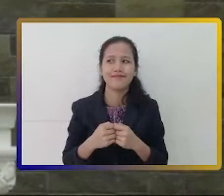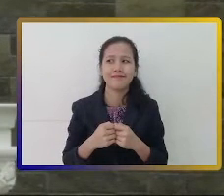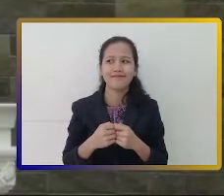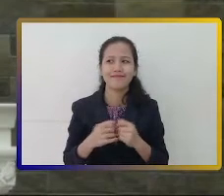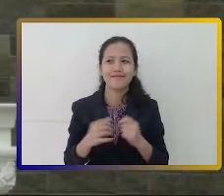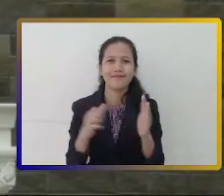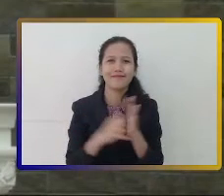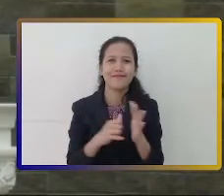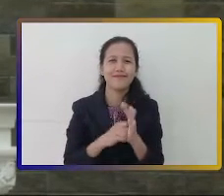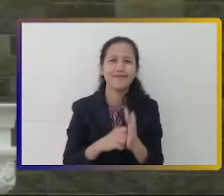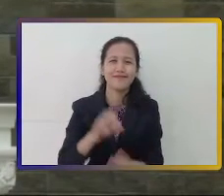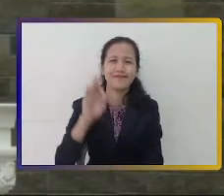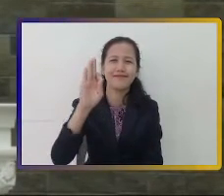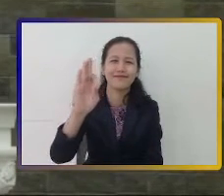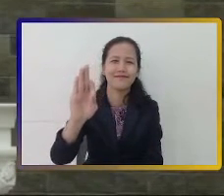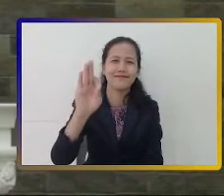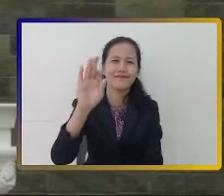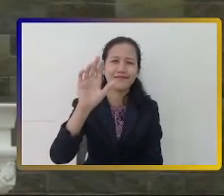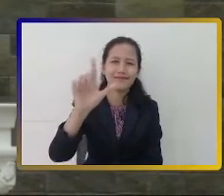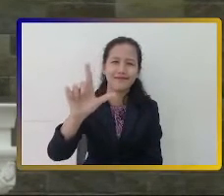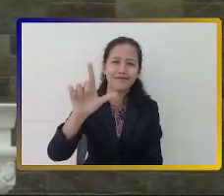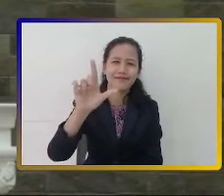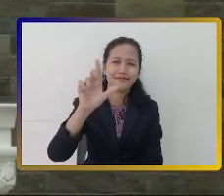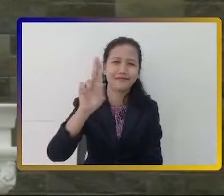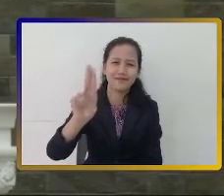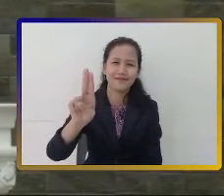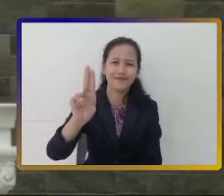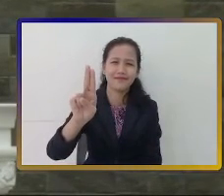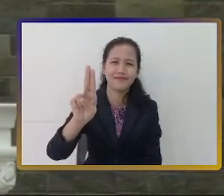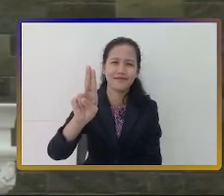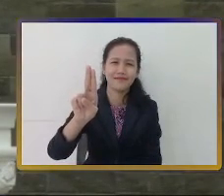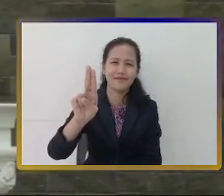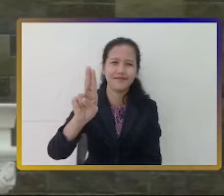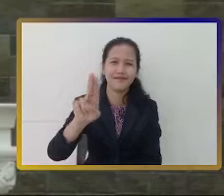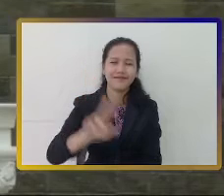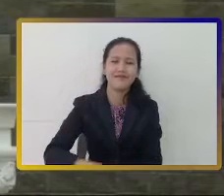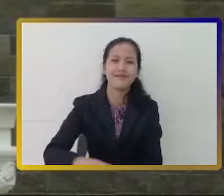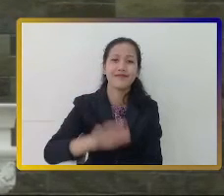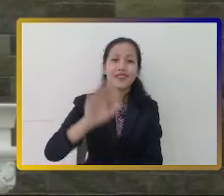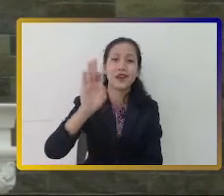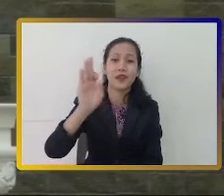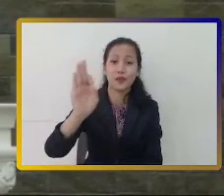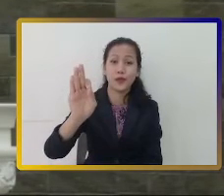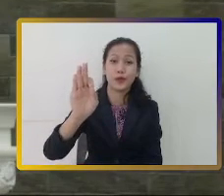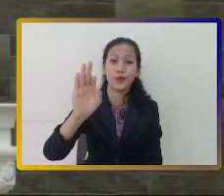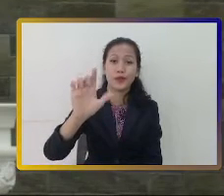trangkaso po, kapatid. And I assure you, purely na trangkaso po yan.